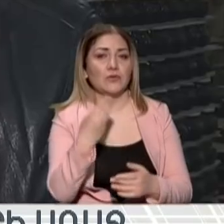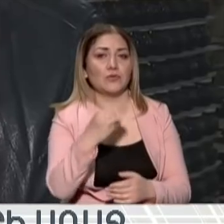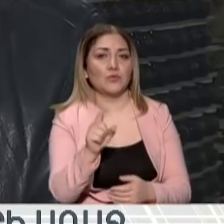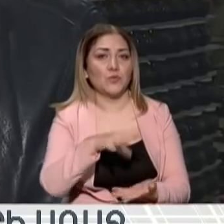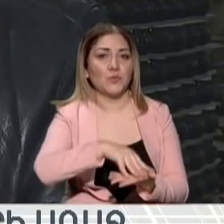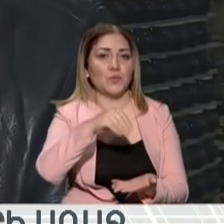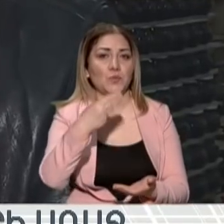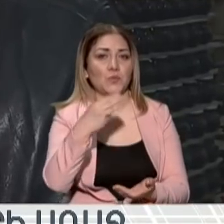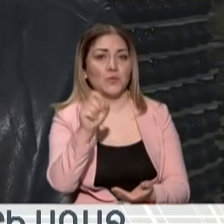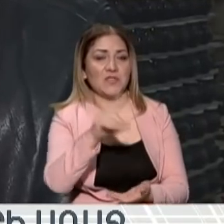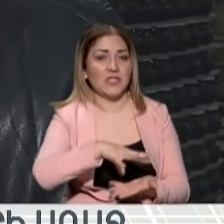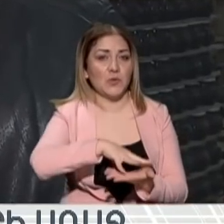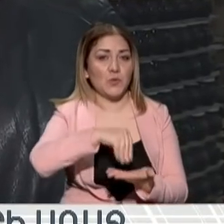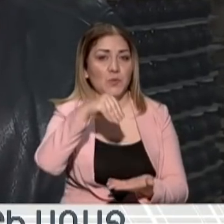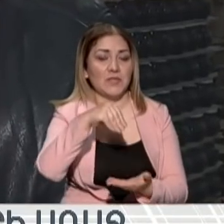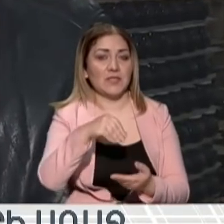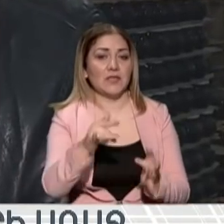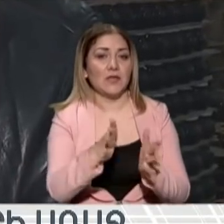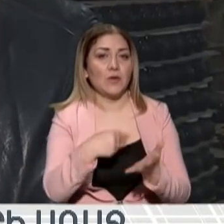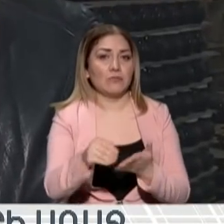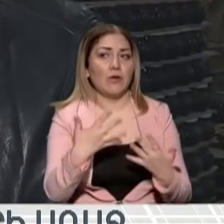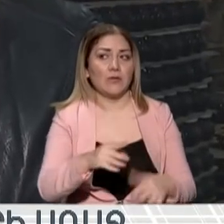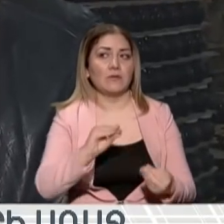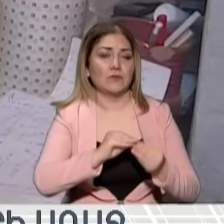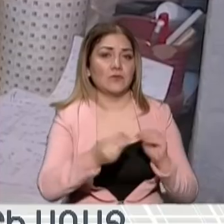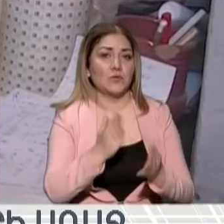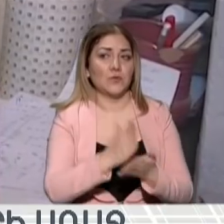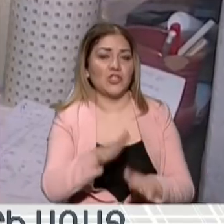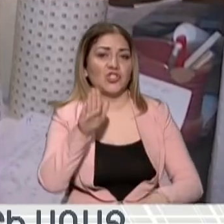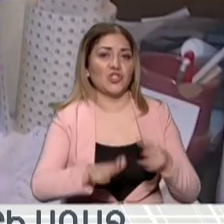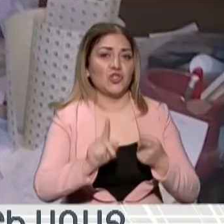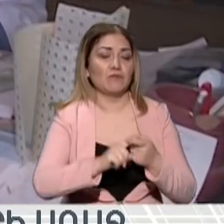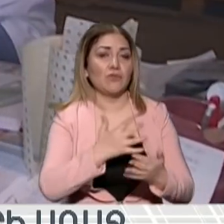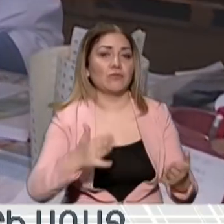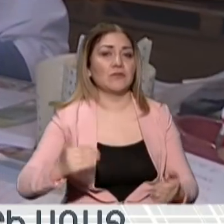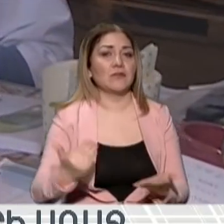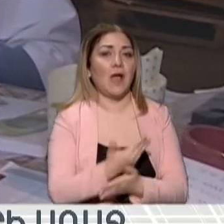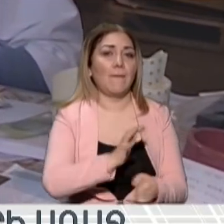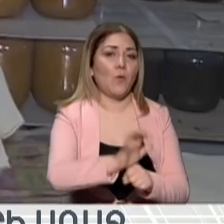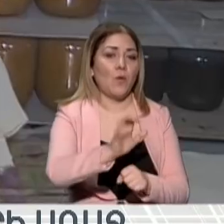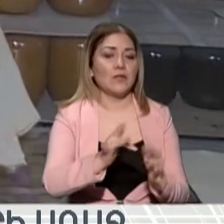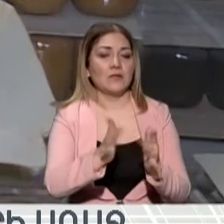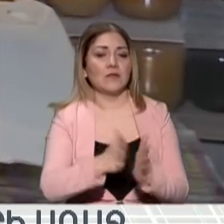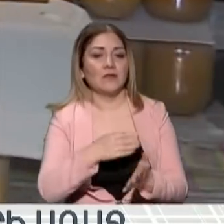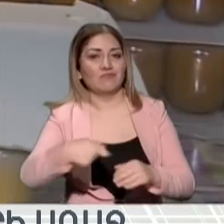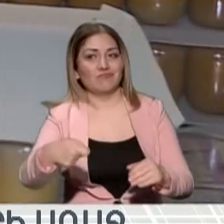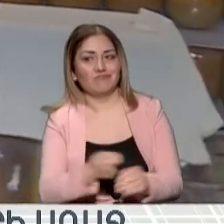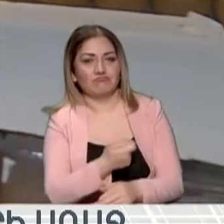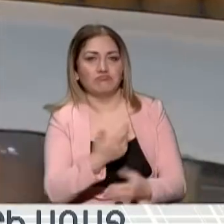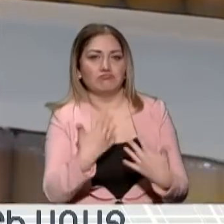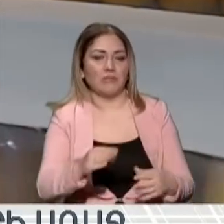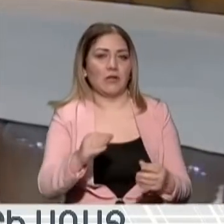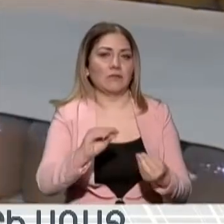մթերման, այսպես ասած, խնդիրներ ունեն կապված քանակների հետ։ Առաջարկ կա ավելացնել հատկապես թզի